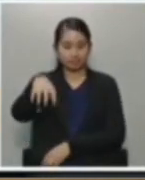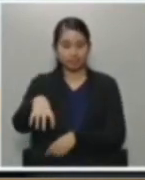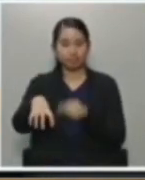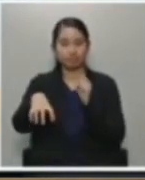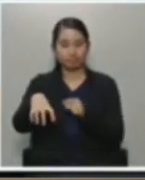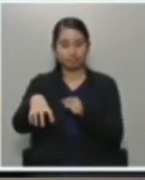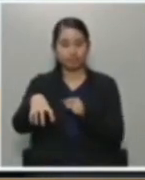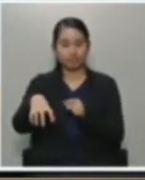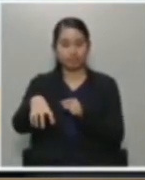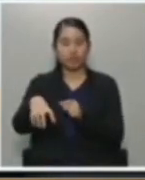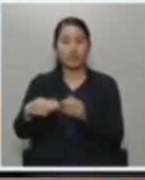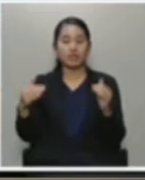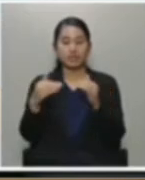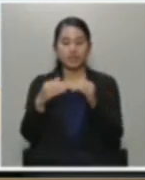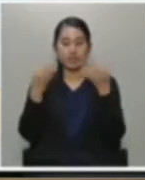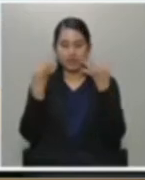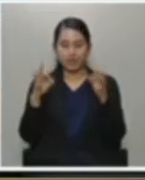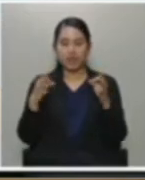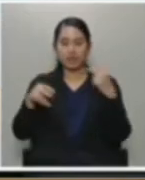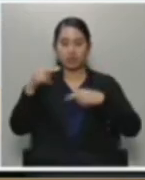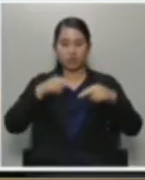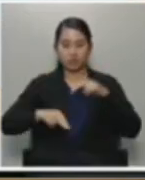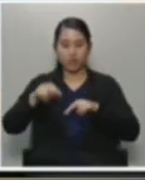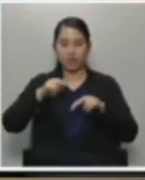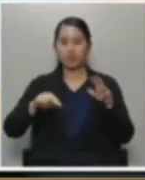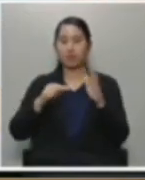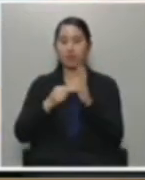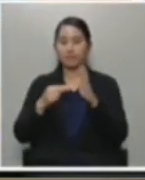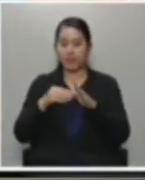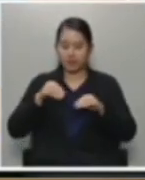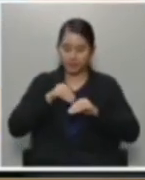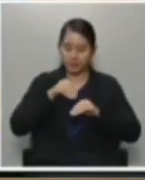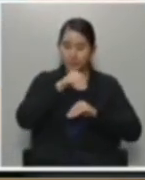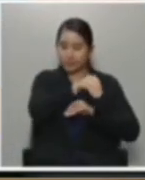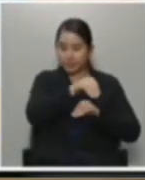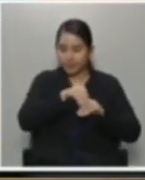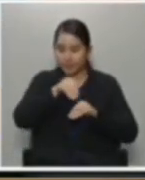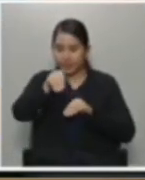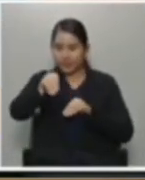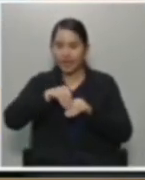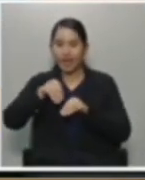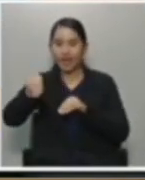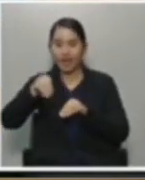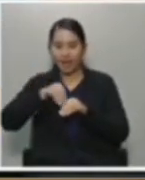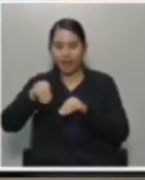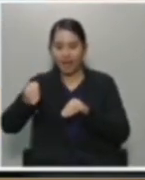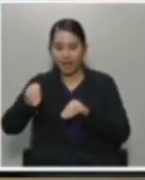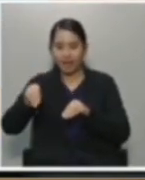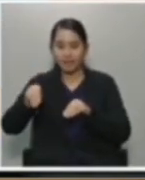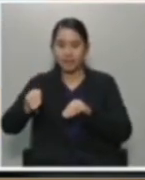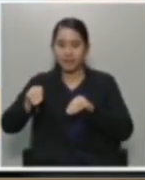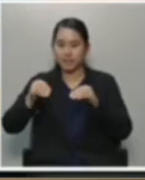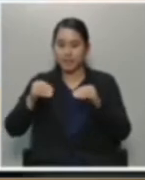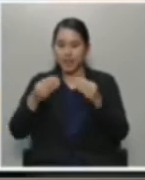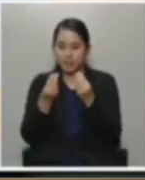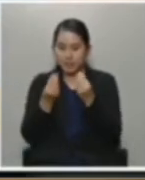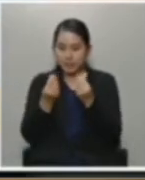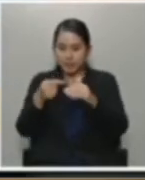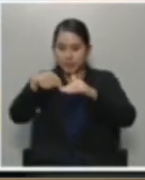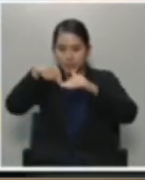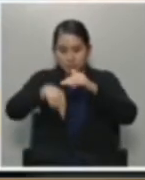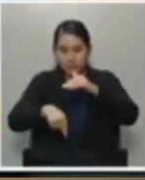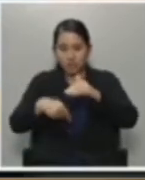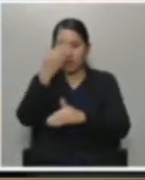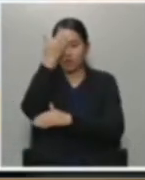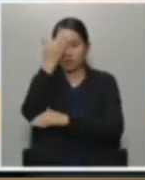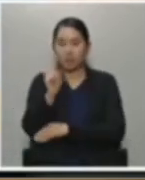รีภาพของประชาชนได้กระจายหรือขยายไปถึงหน่วยอำเภอเพราะปัญหา